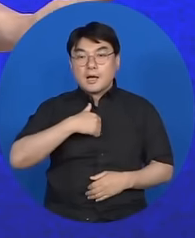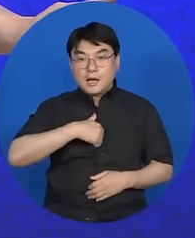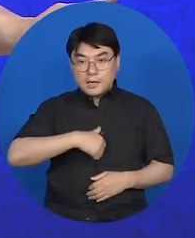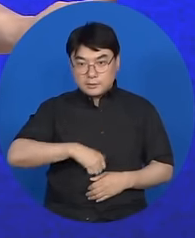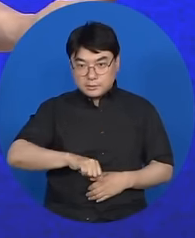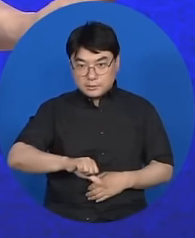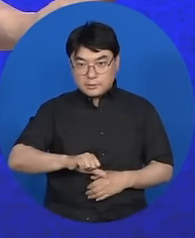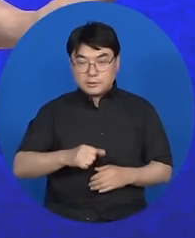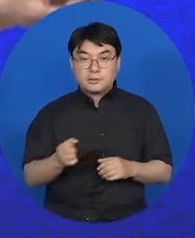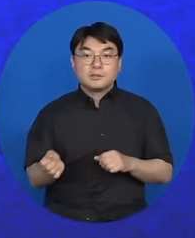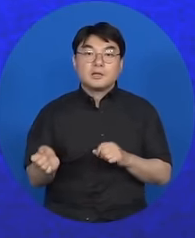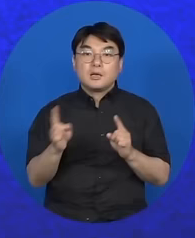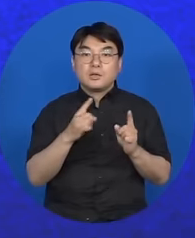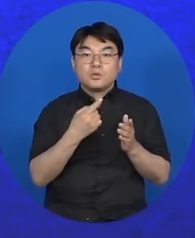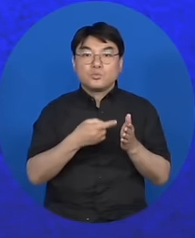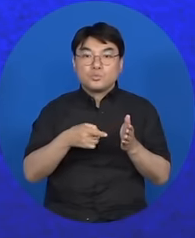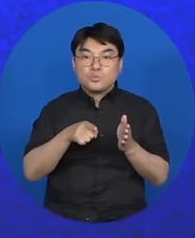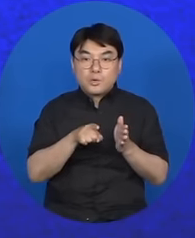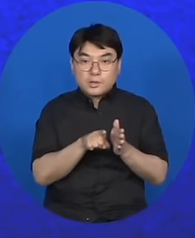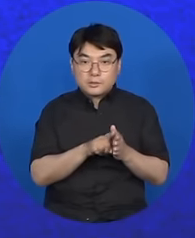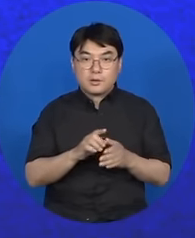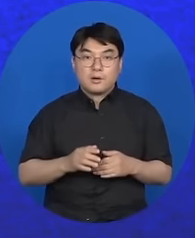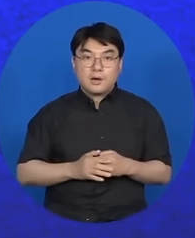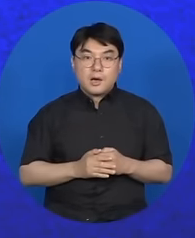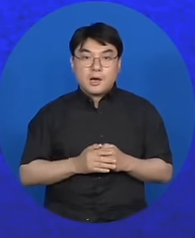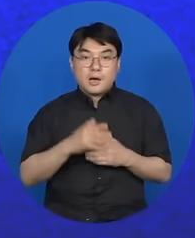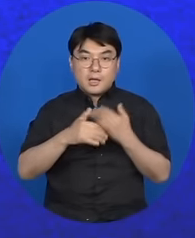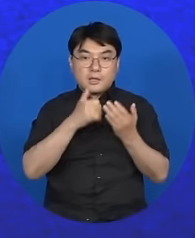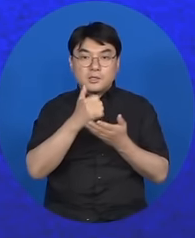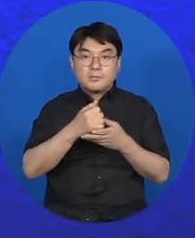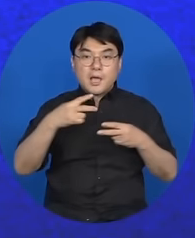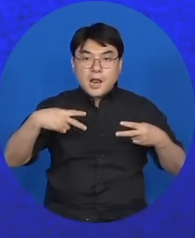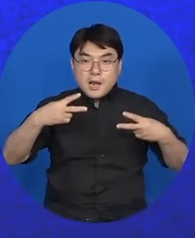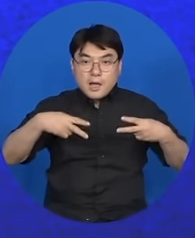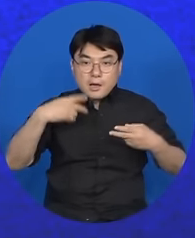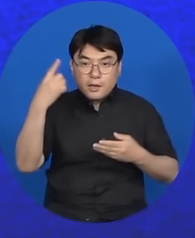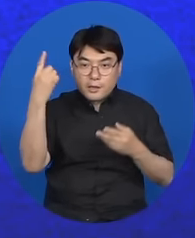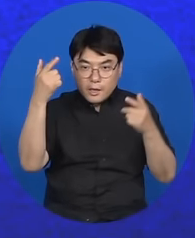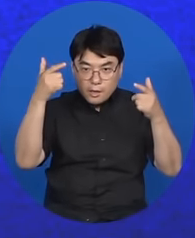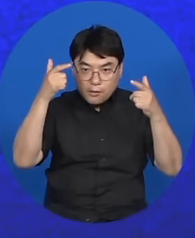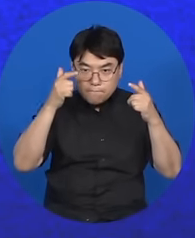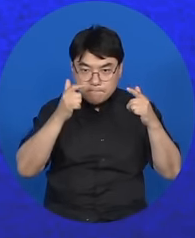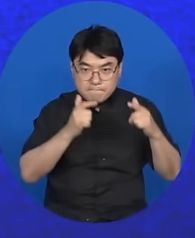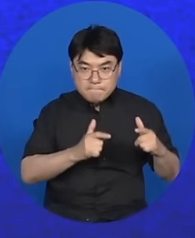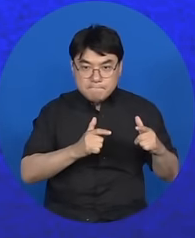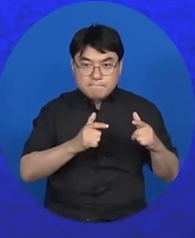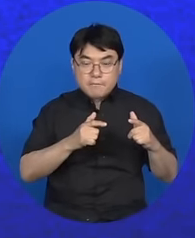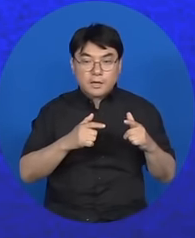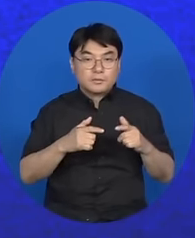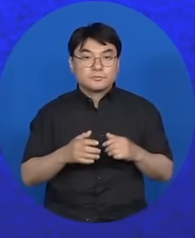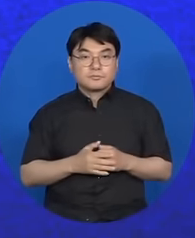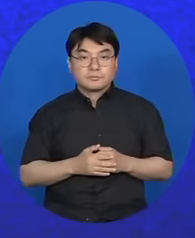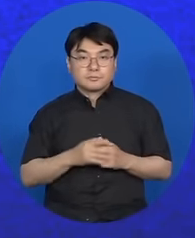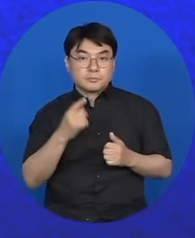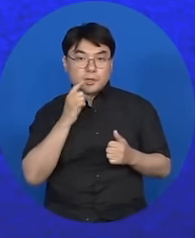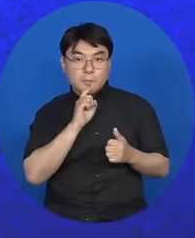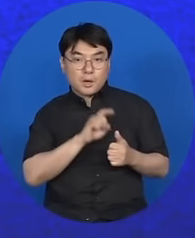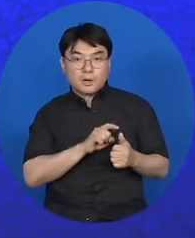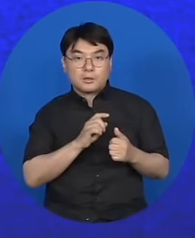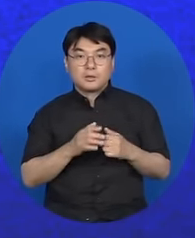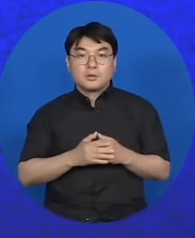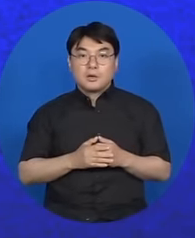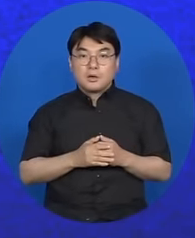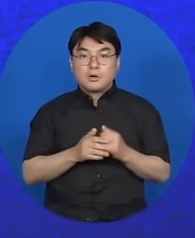살리기 위하여 하나님은 엘리야에게 임하셔서, 엘리야야, 북쪽에 저 베닉이라고 하는 곳에